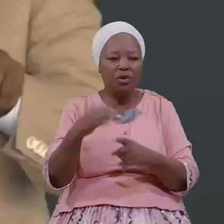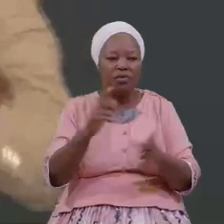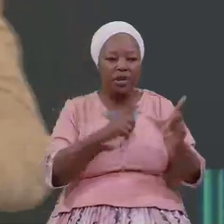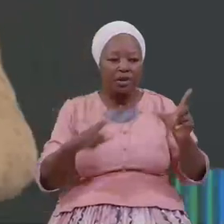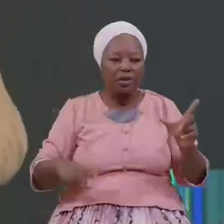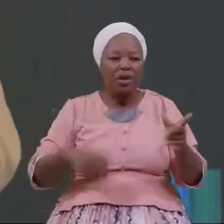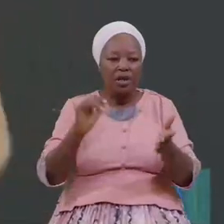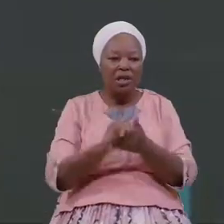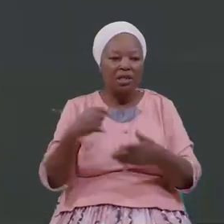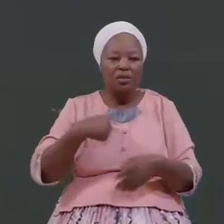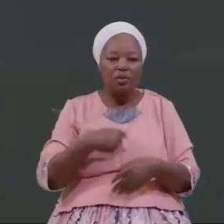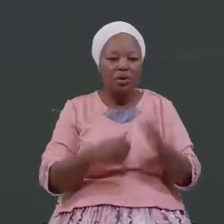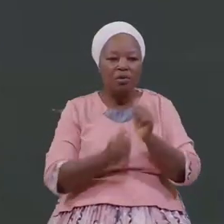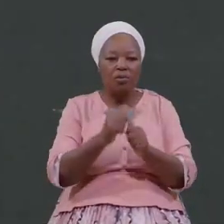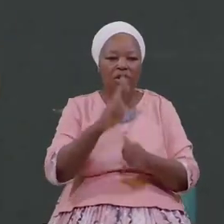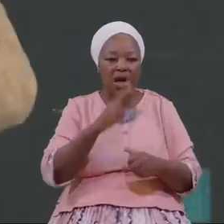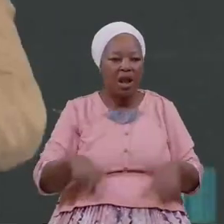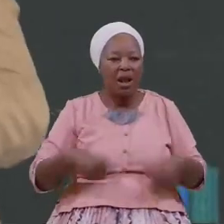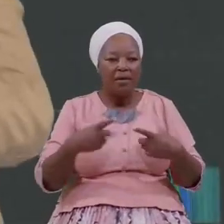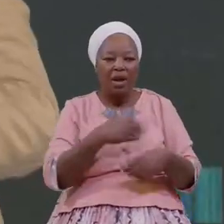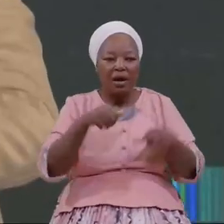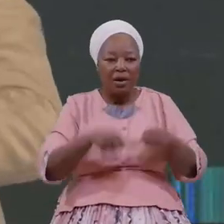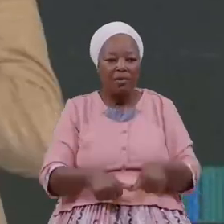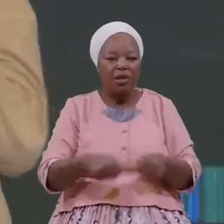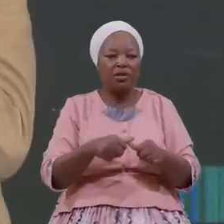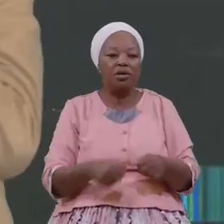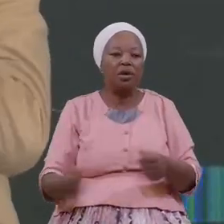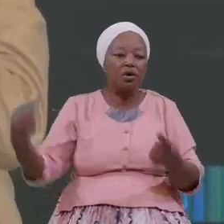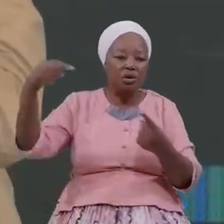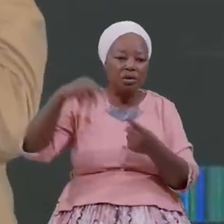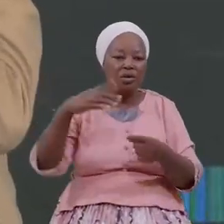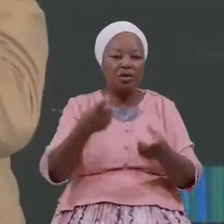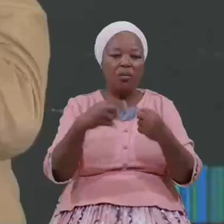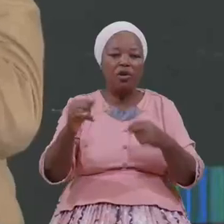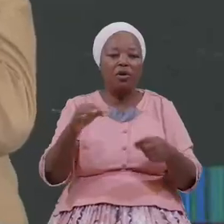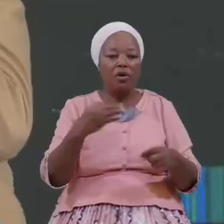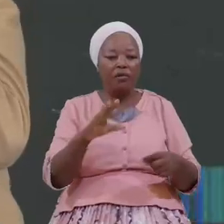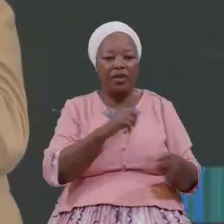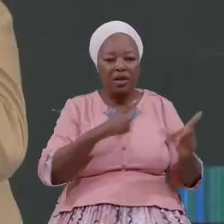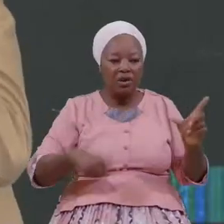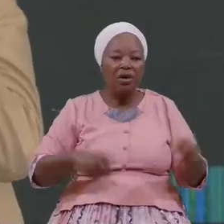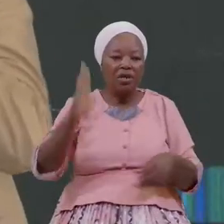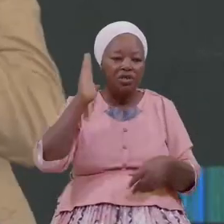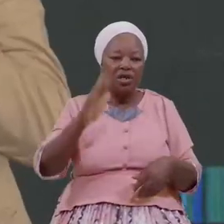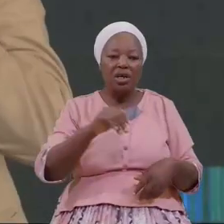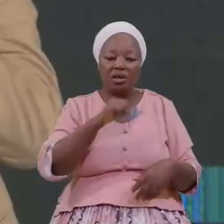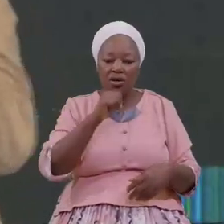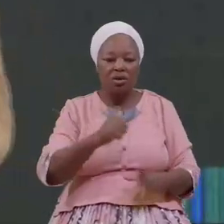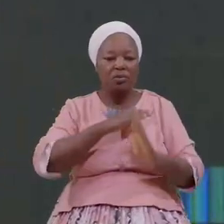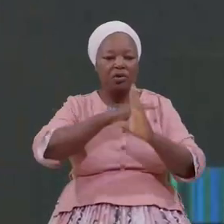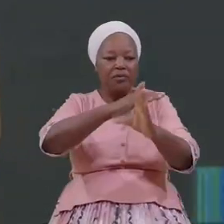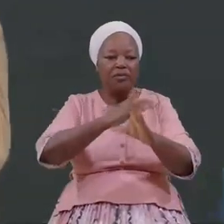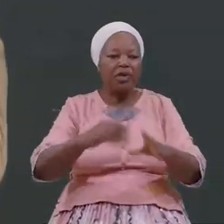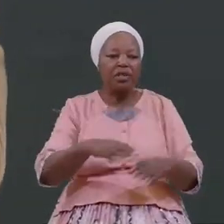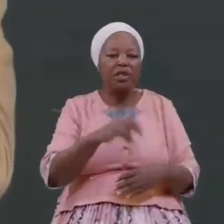la parole du Seigneur, nous les vivants, restés pour l'avènement du Seigneur, nous ne devancerons